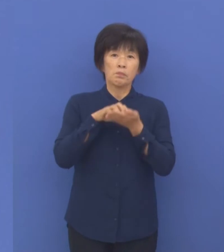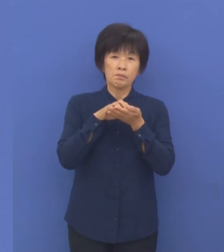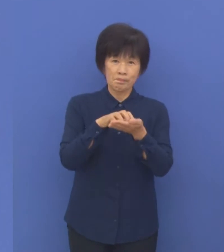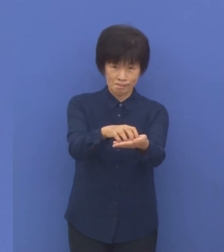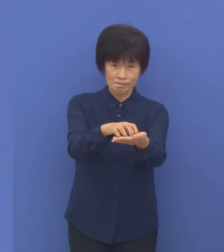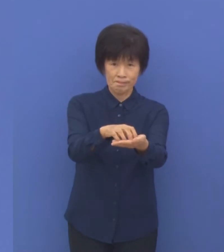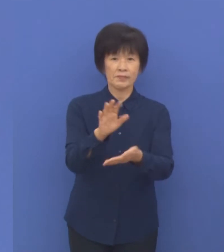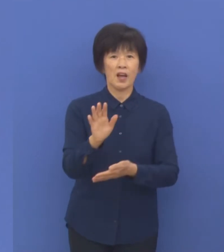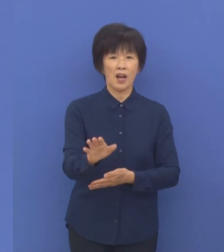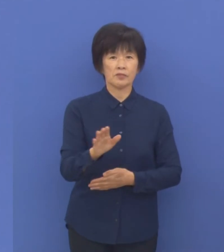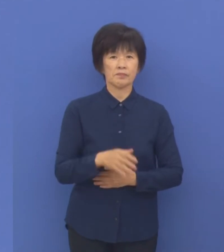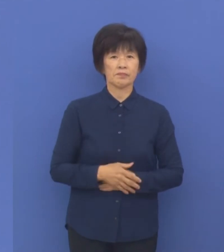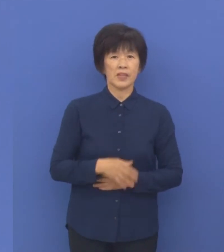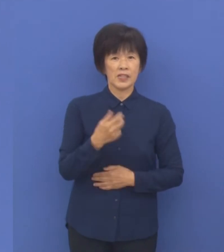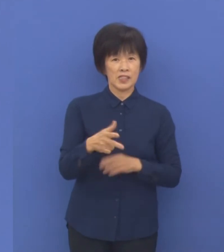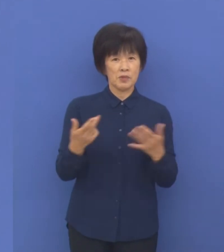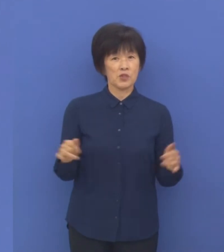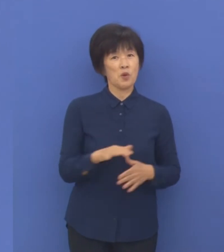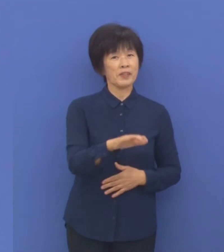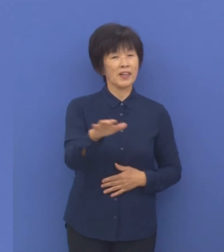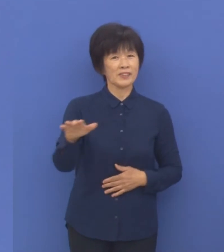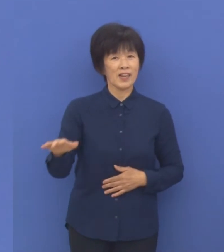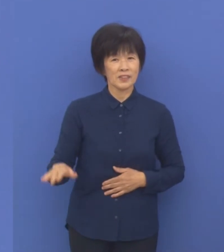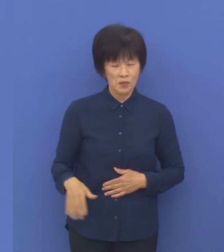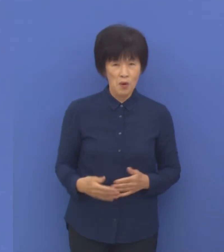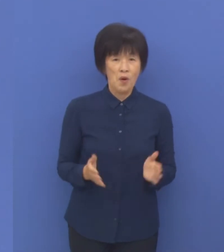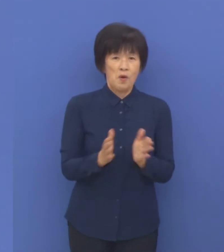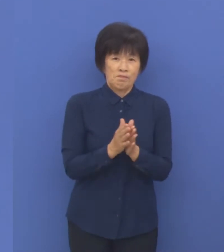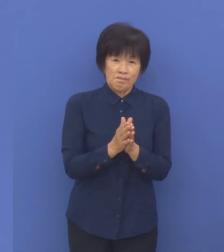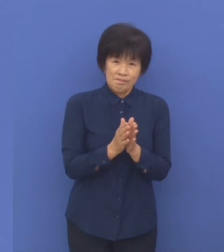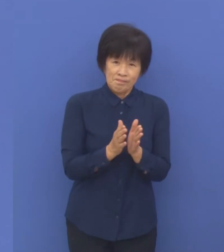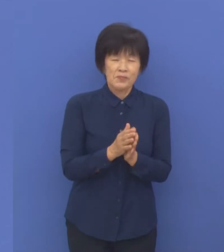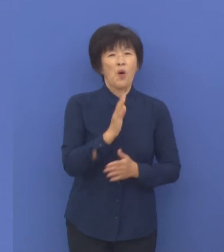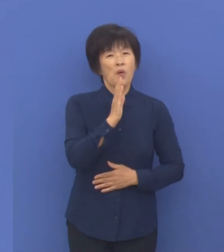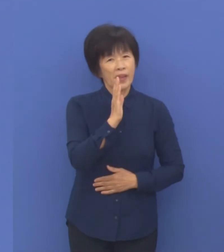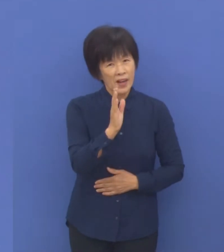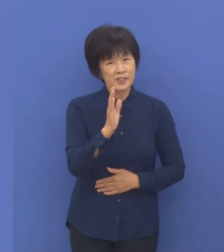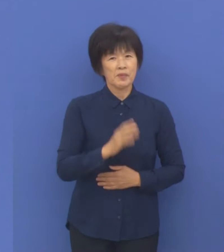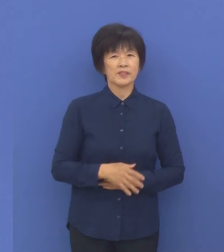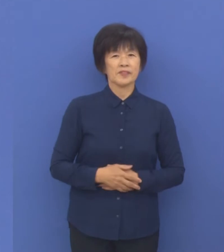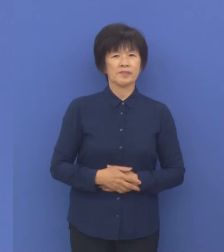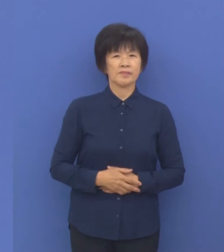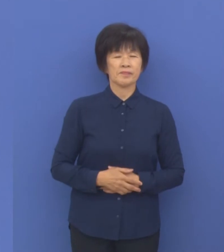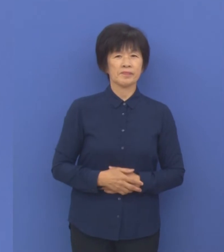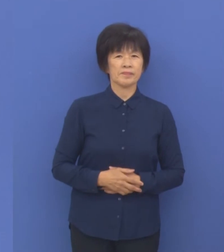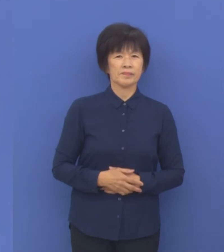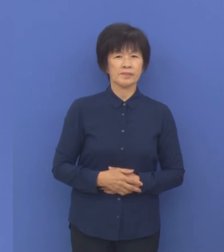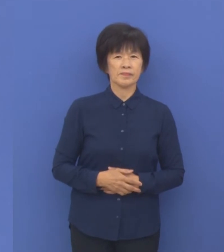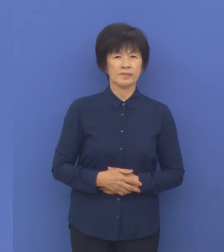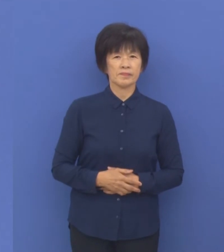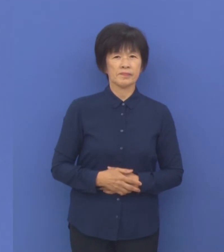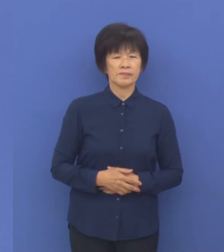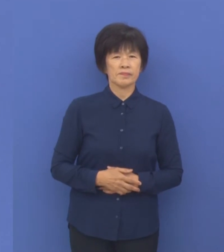も行います市民の皆さんの熱い声援をお願いします